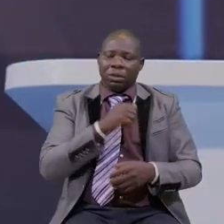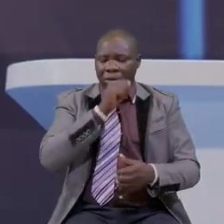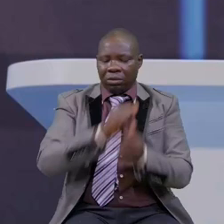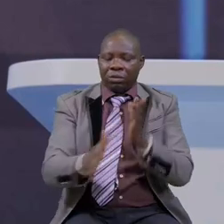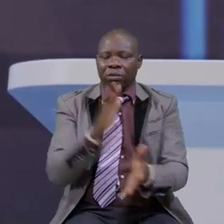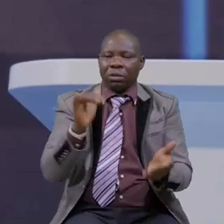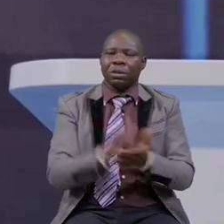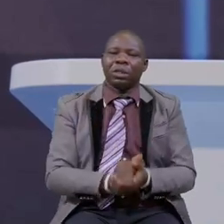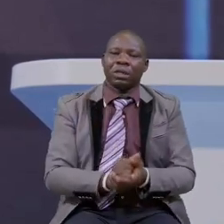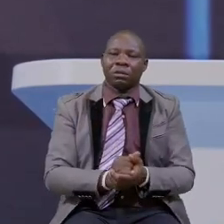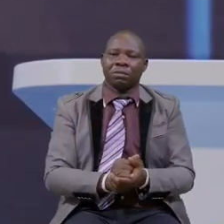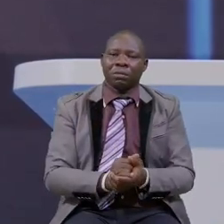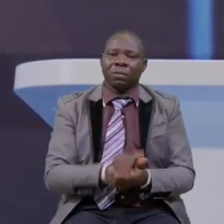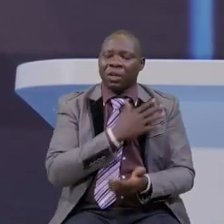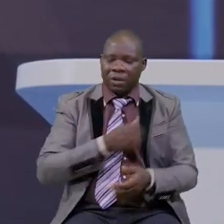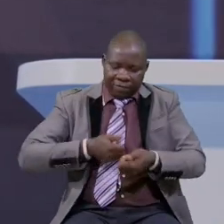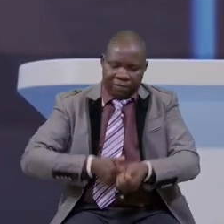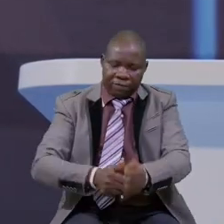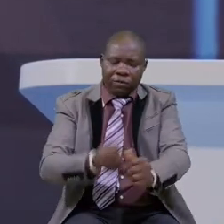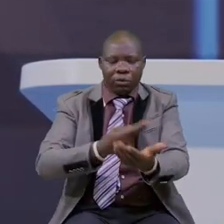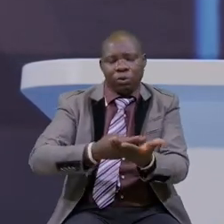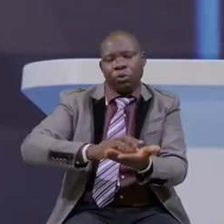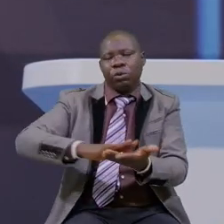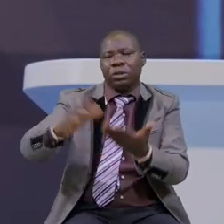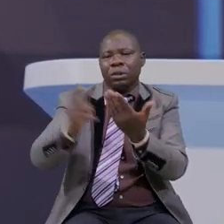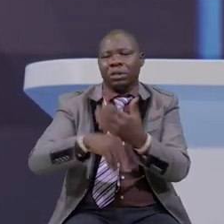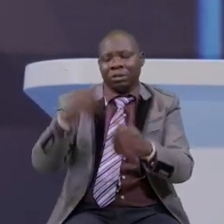de ça et recherche la paix partout.